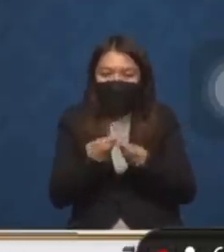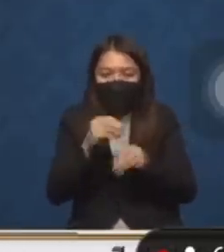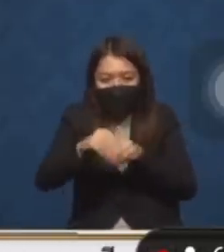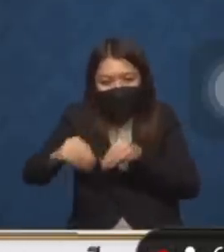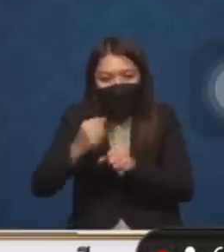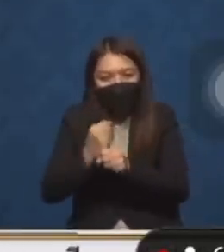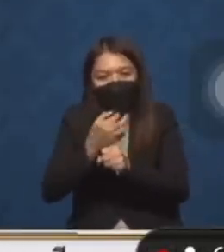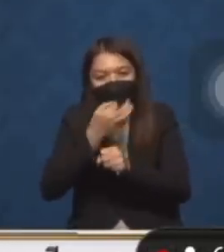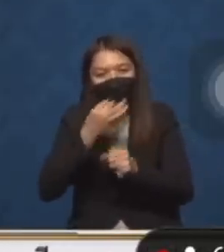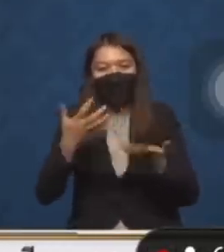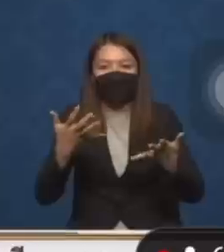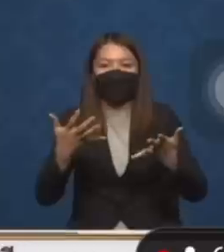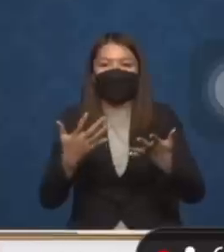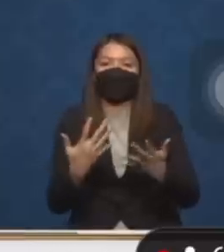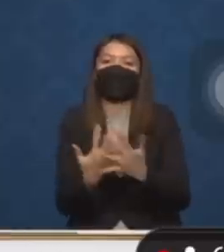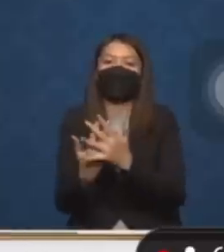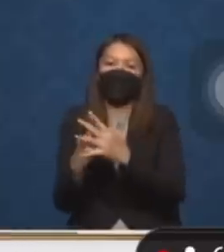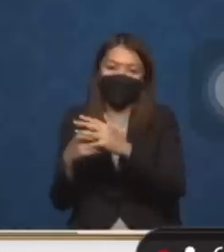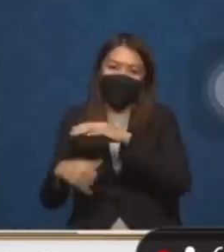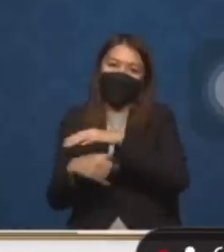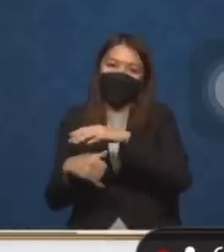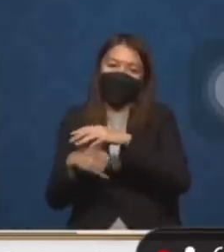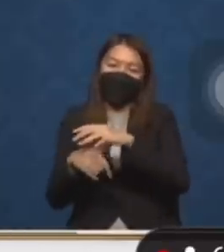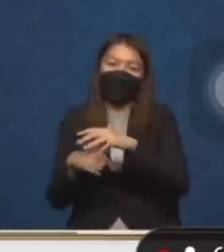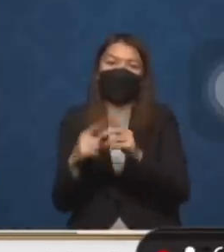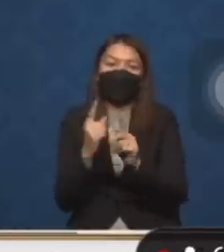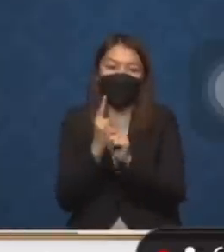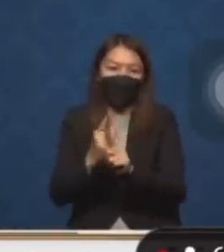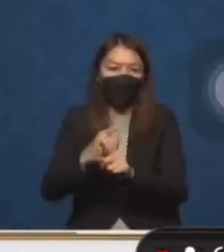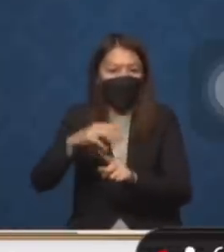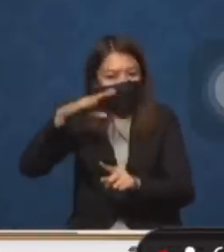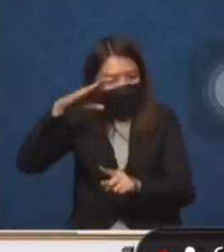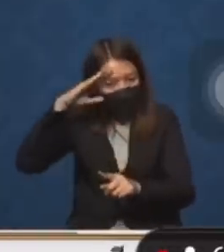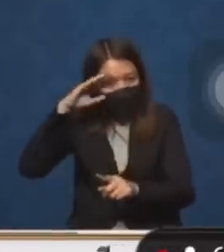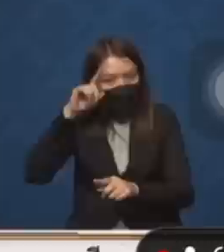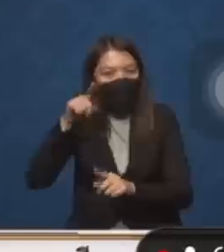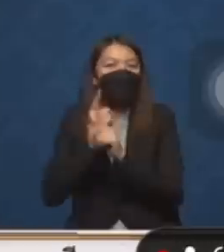ะหายคนยต้อยใเรือนจำ ด้วยอำนาขทะหารตามปกาศคำสงและนั้น